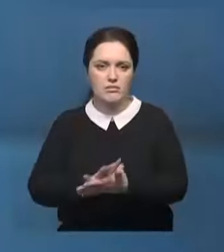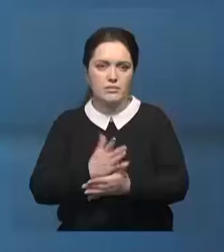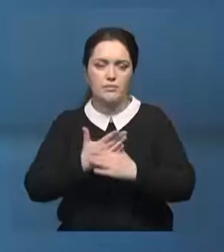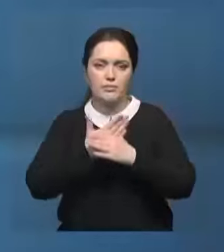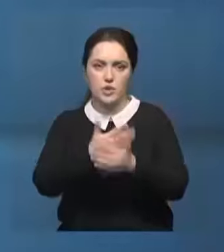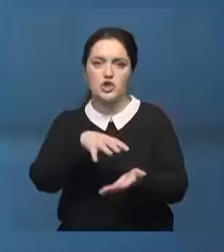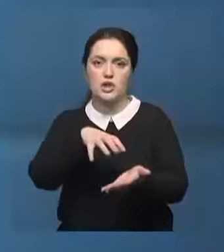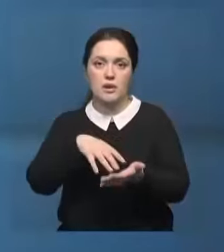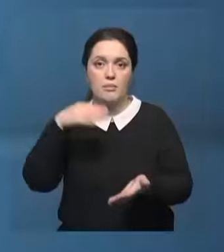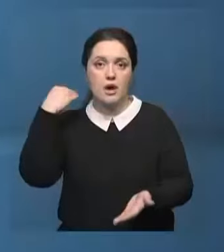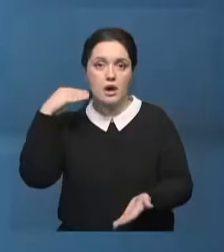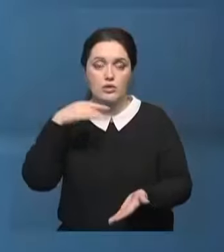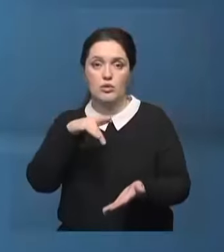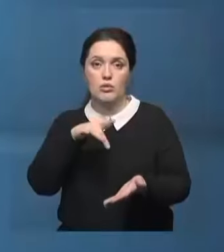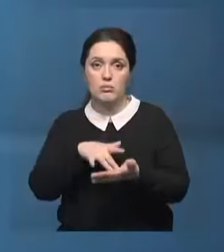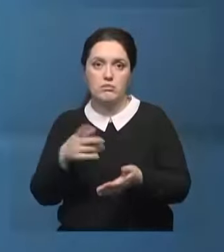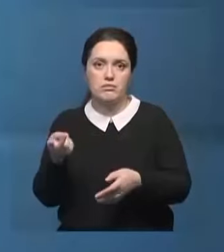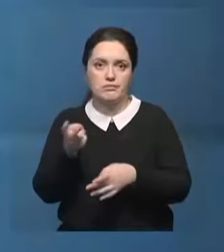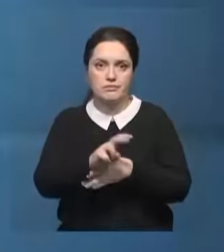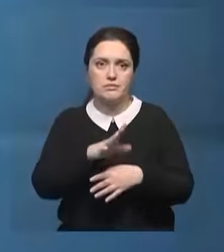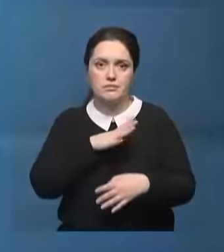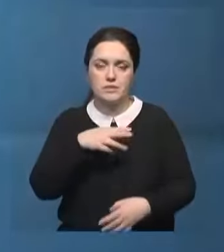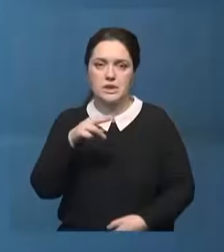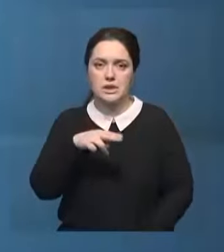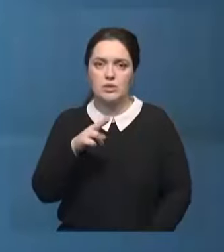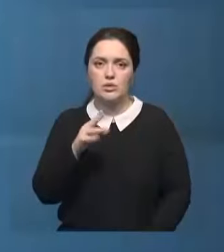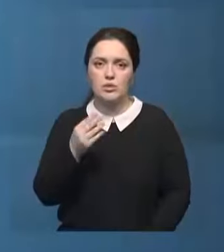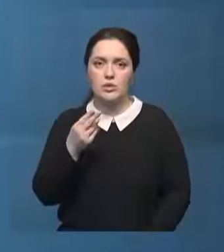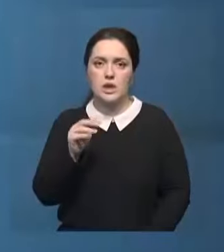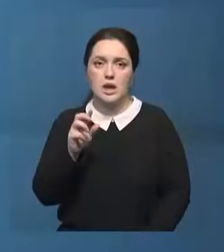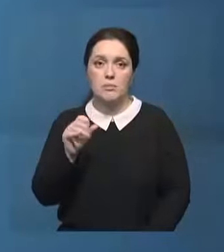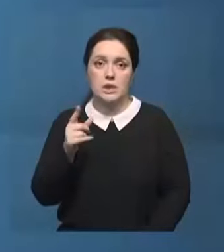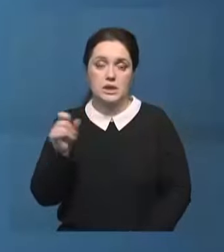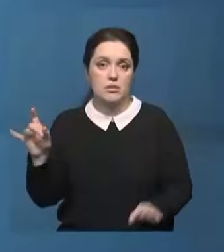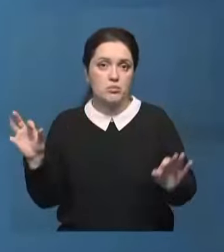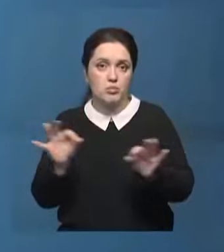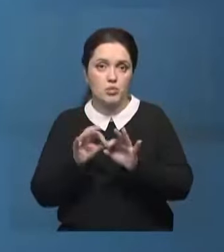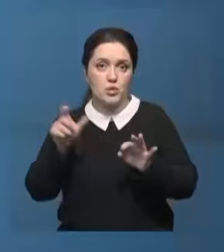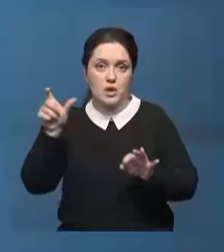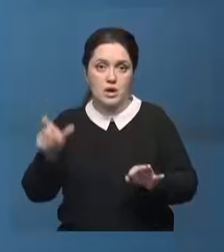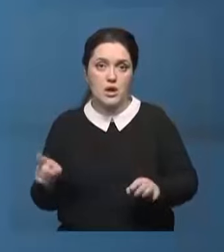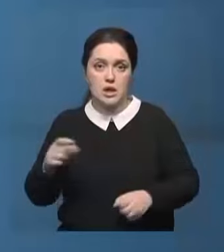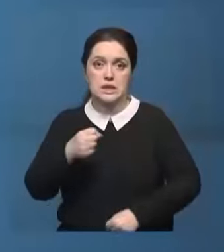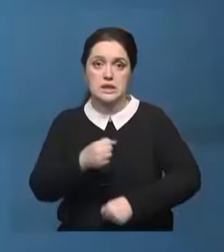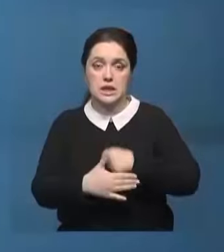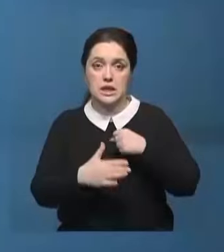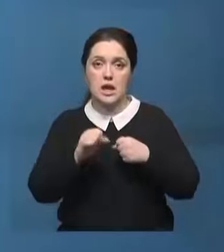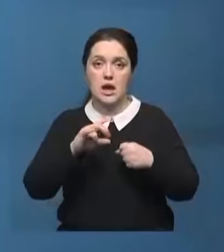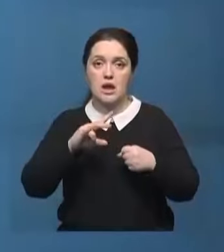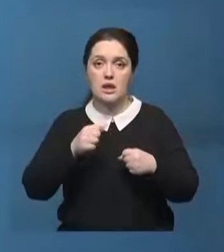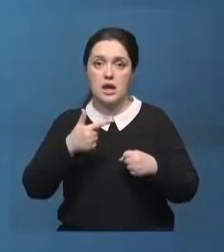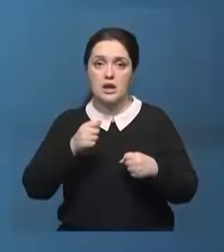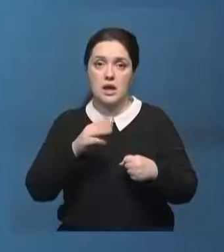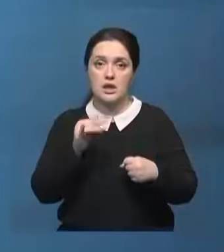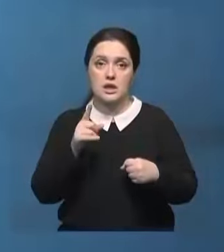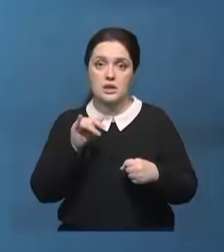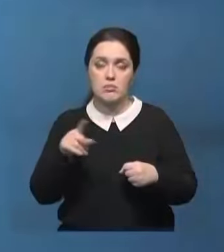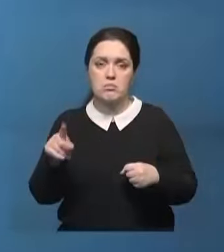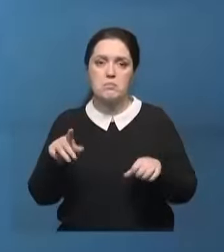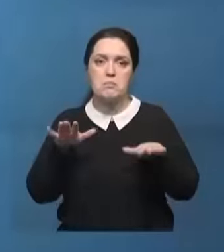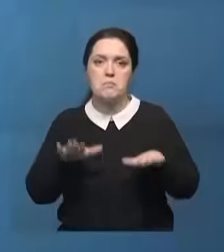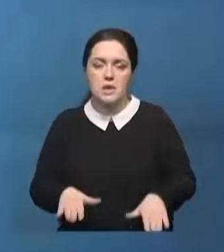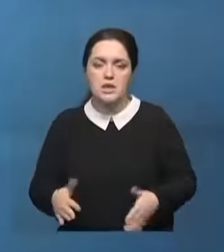Волонтерский штаб в Актобе посетил Димаш Кудайберген, сообщает Казинформ. Центр Анахат Ахзым стал основным местом сбора